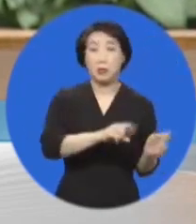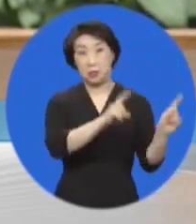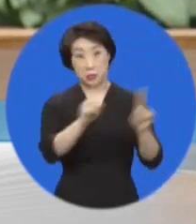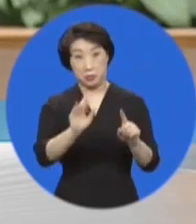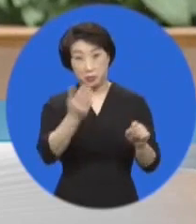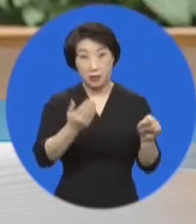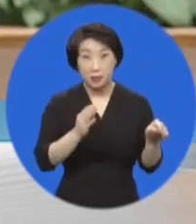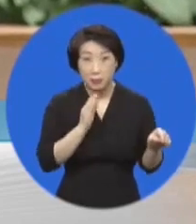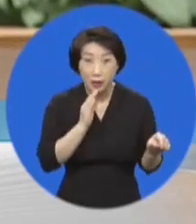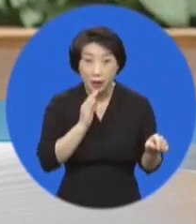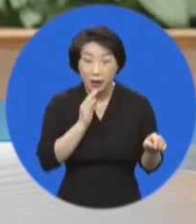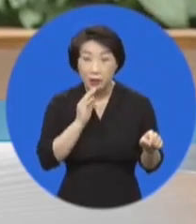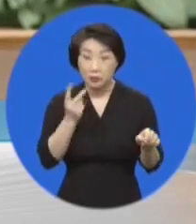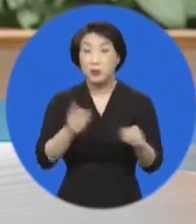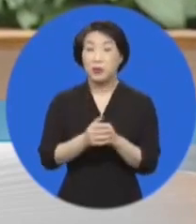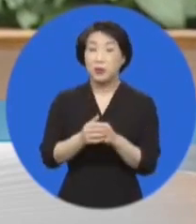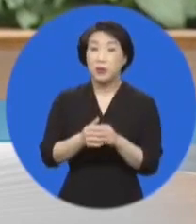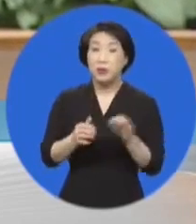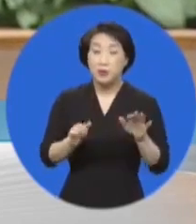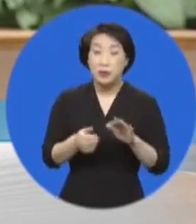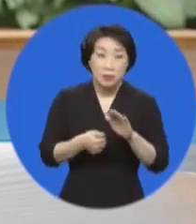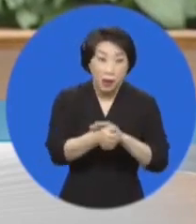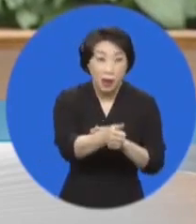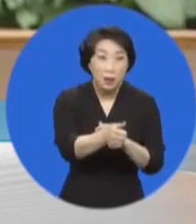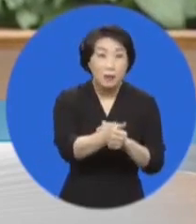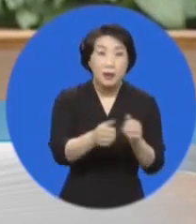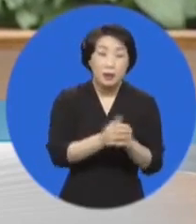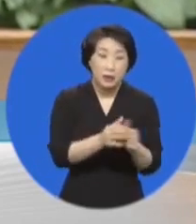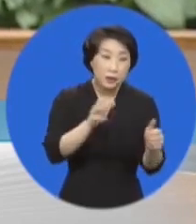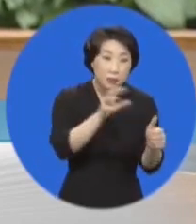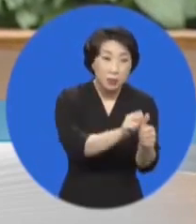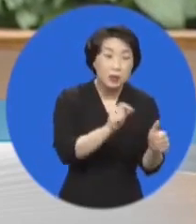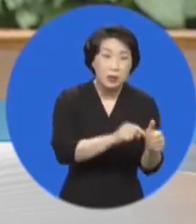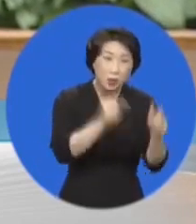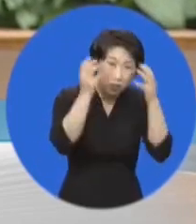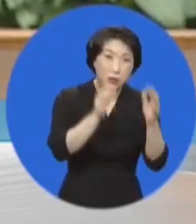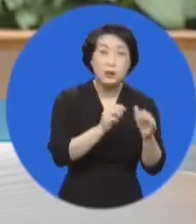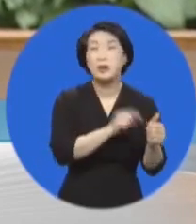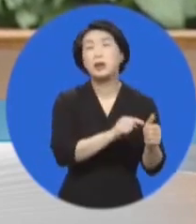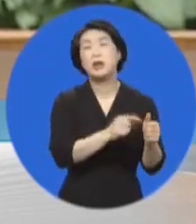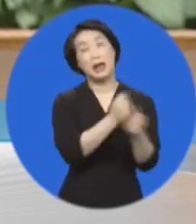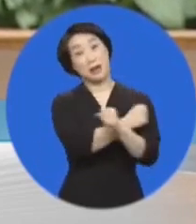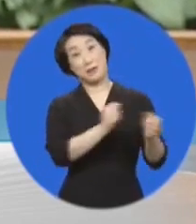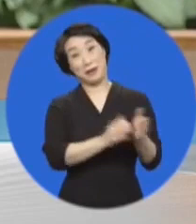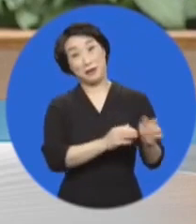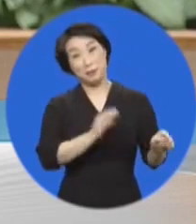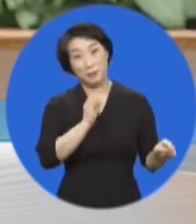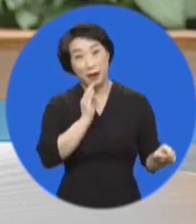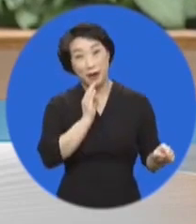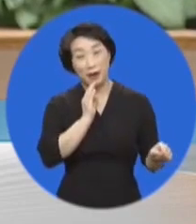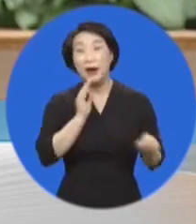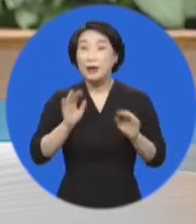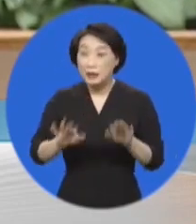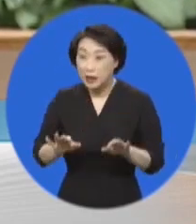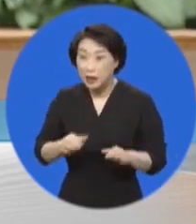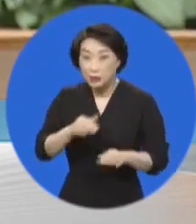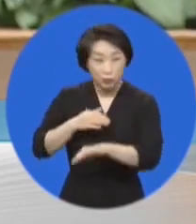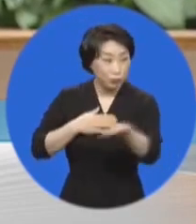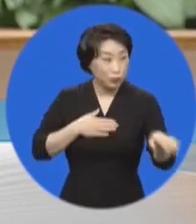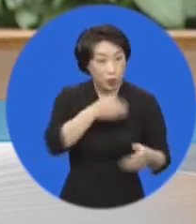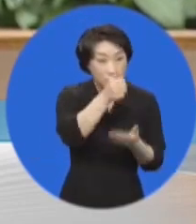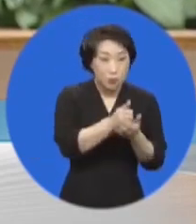됐고 뱀물려 고통당하는 자들이 해방받게 되었으니 그러므로 죄에